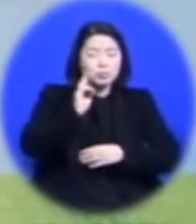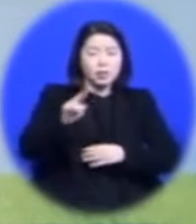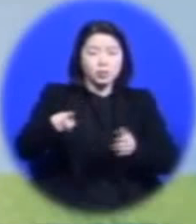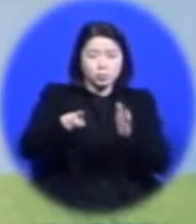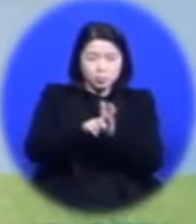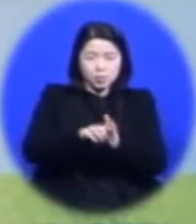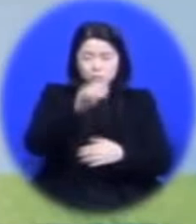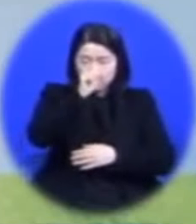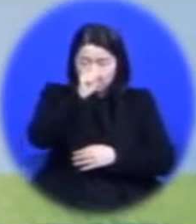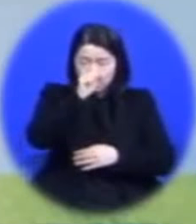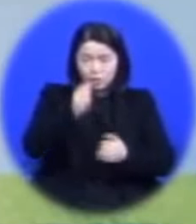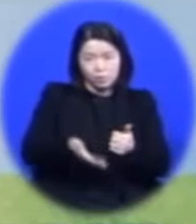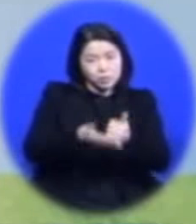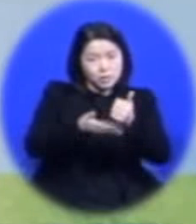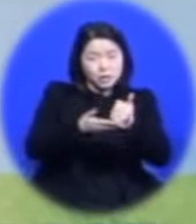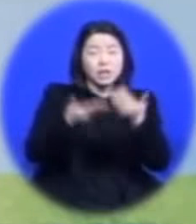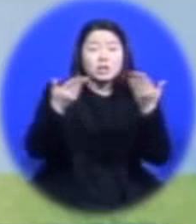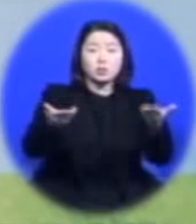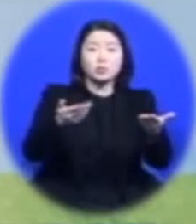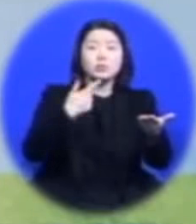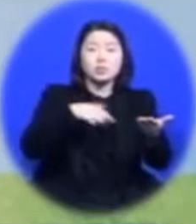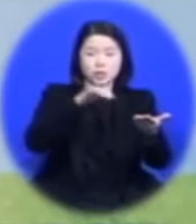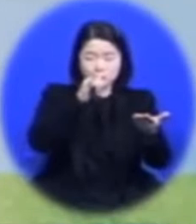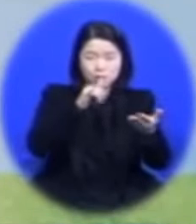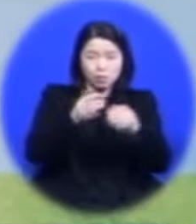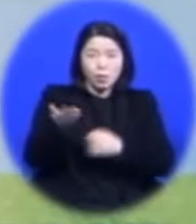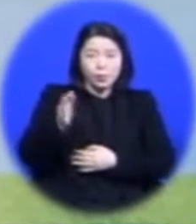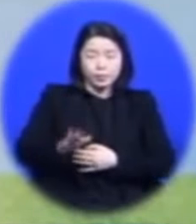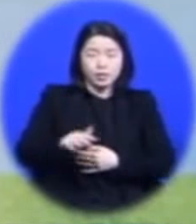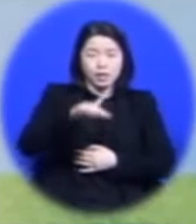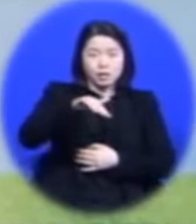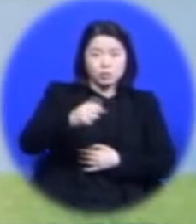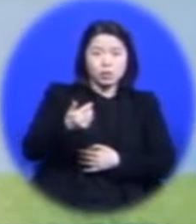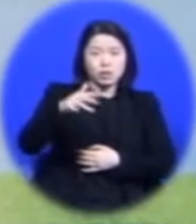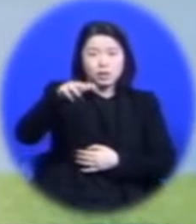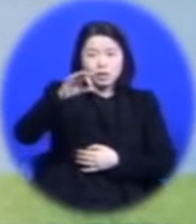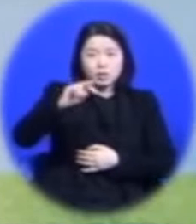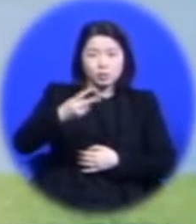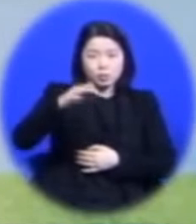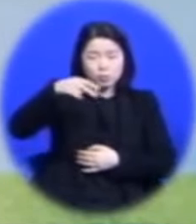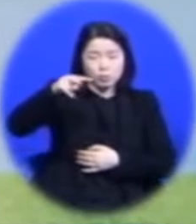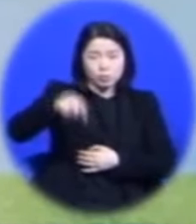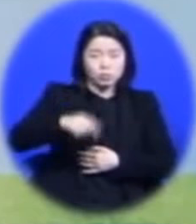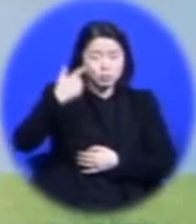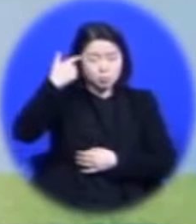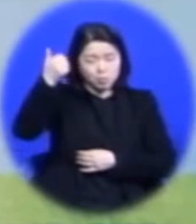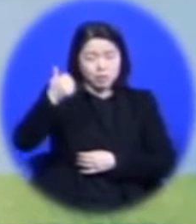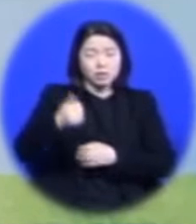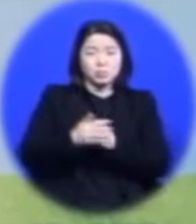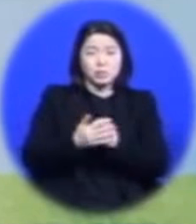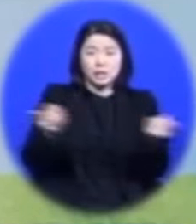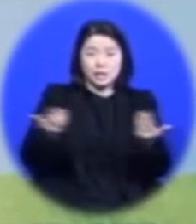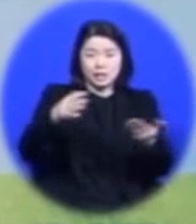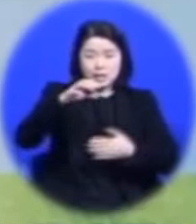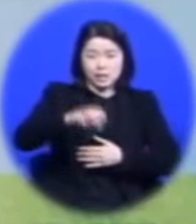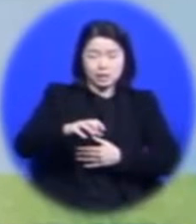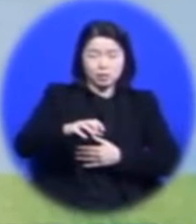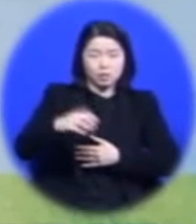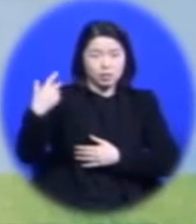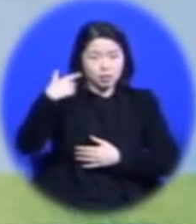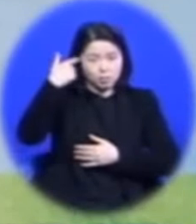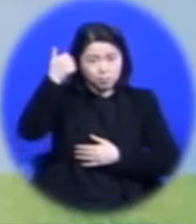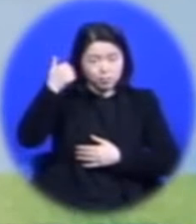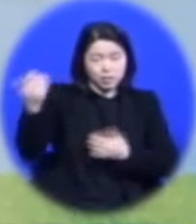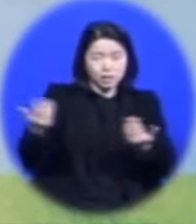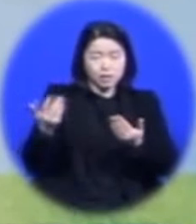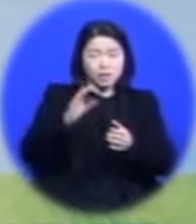것이라고 그렇게 칭찬했습니다 근데 최용수 목사님은 일터 사역을 하면서 그게